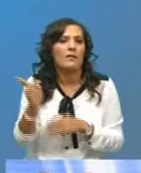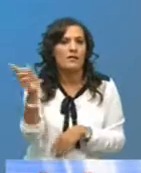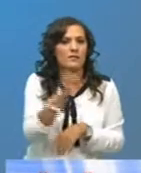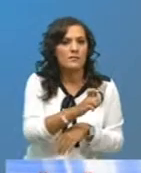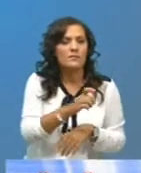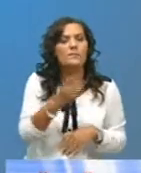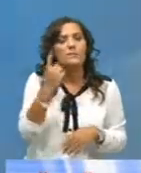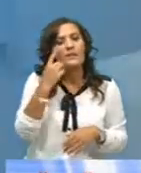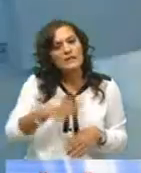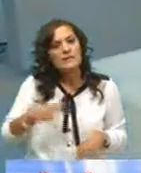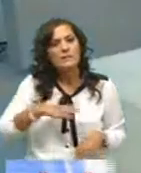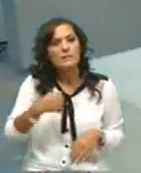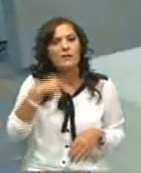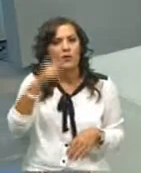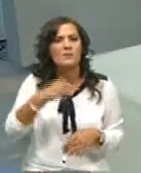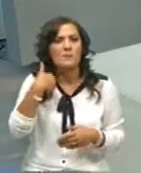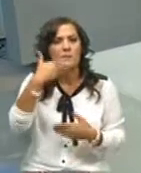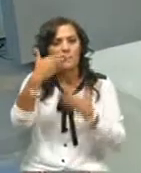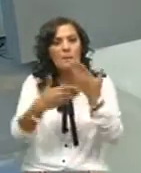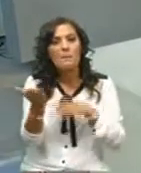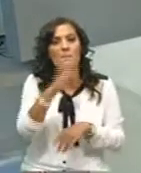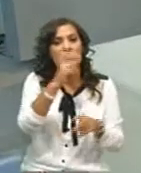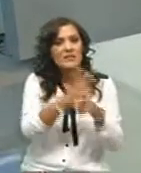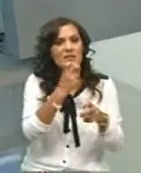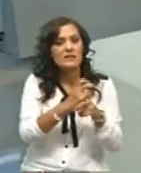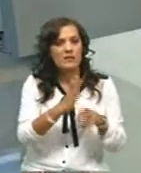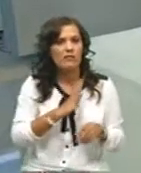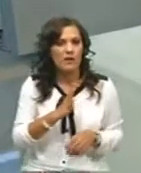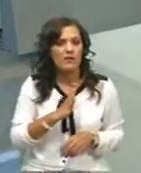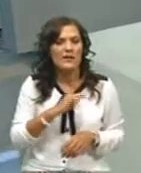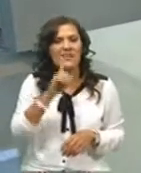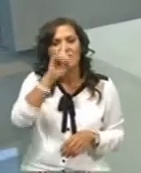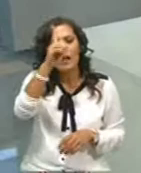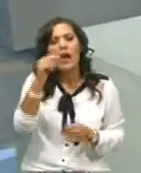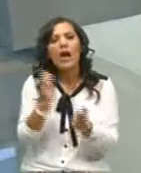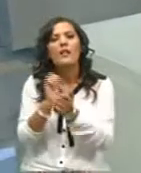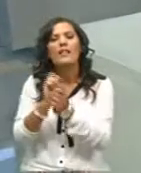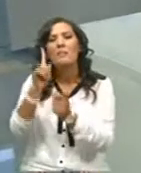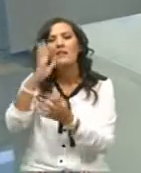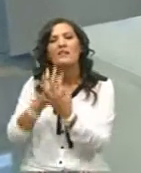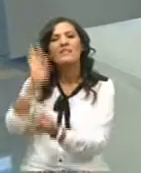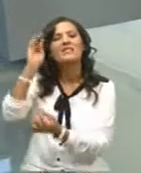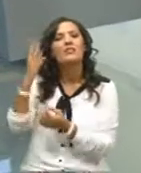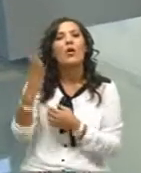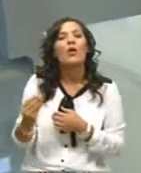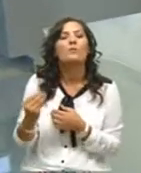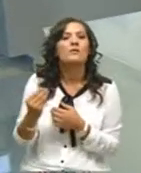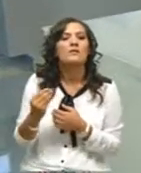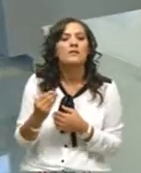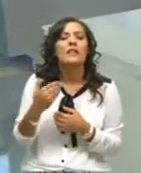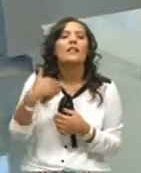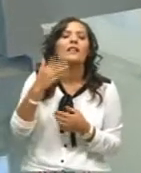bakınız isterseniz önce ben Şundan da bahset Başka risk faktörleri de vardır Sadece ailede bir bireyin olması